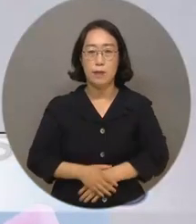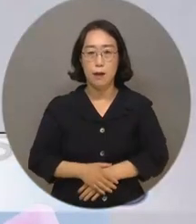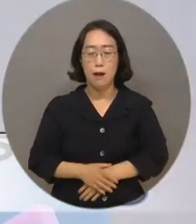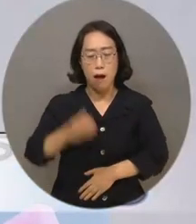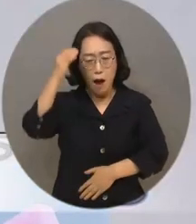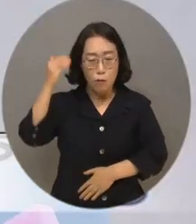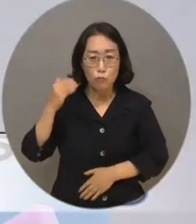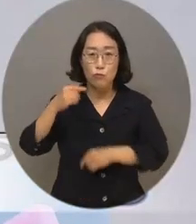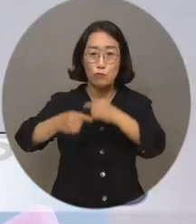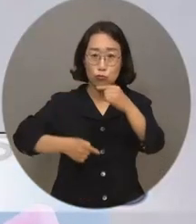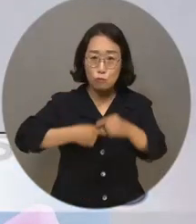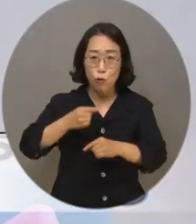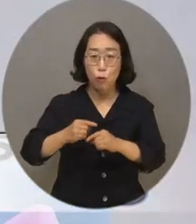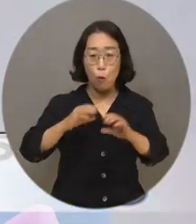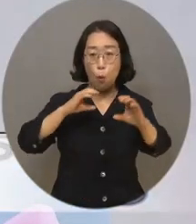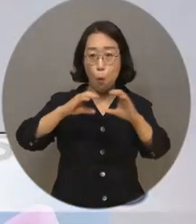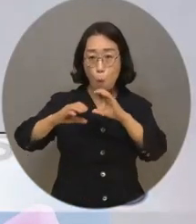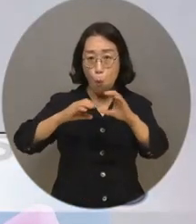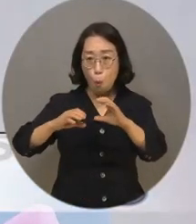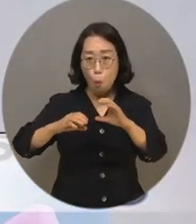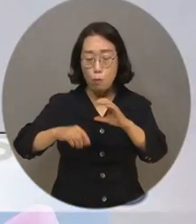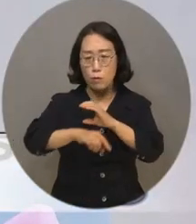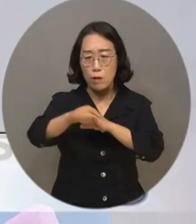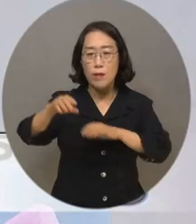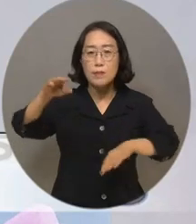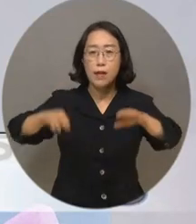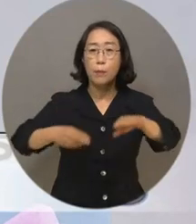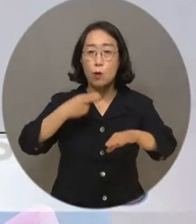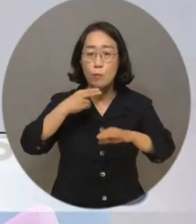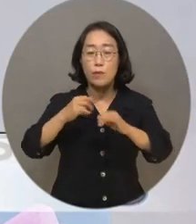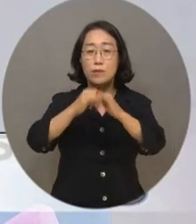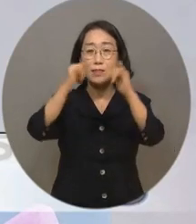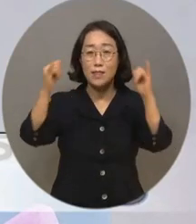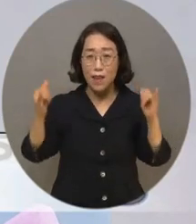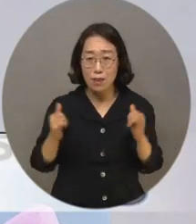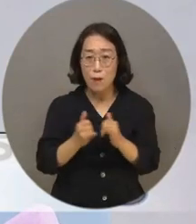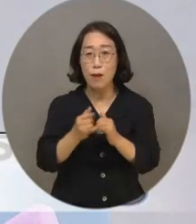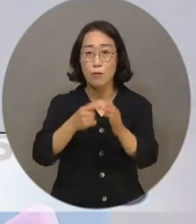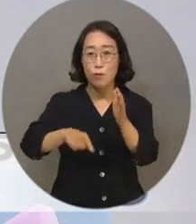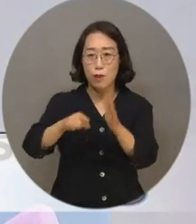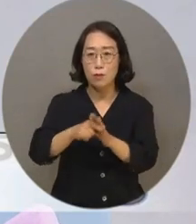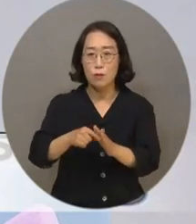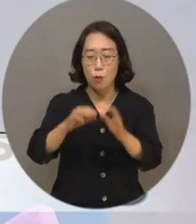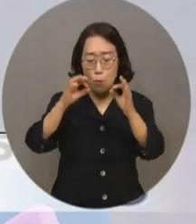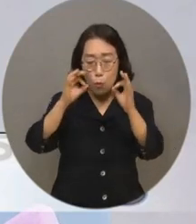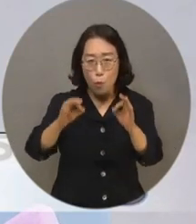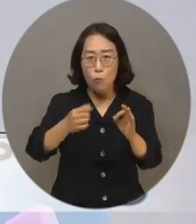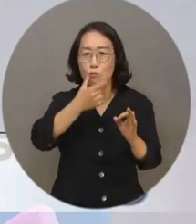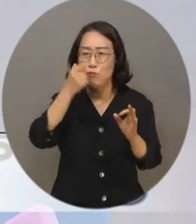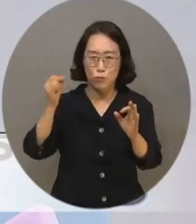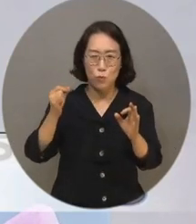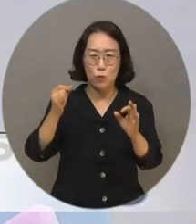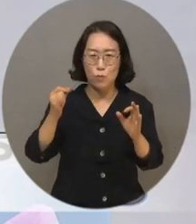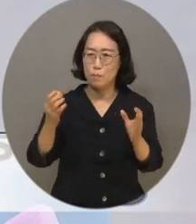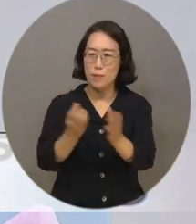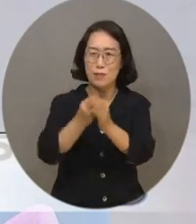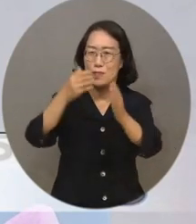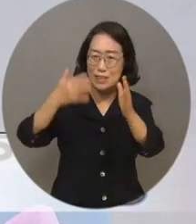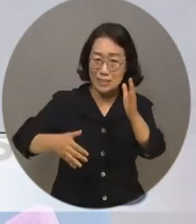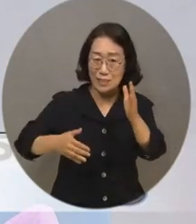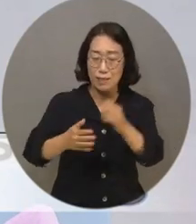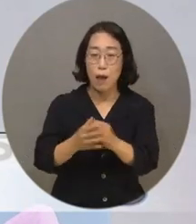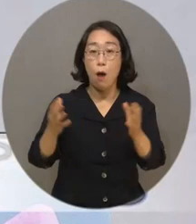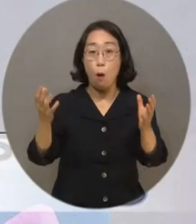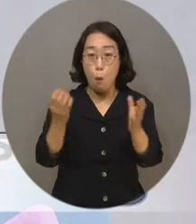한국 수어로 소통하는 농아인에 대한 차별 없는 세상을 위해서는 부족한 점이 많을 겁니다. 농아인의